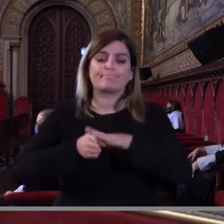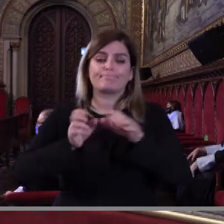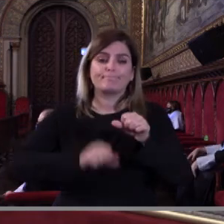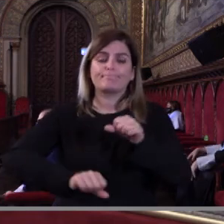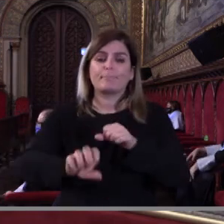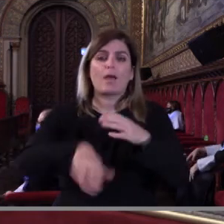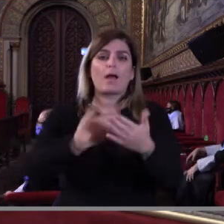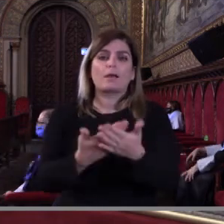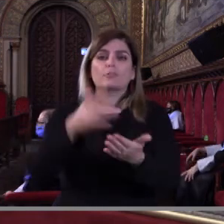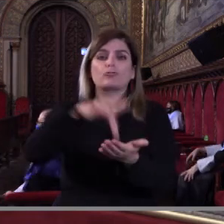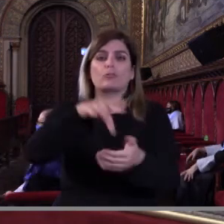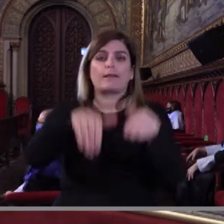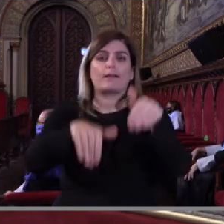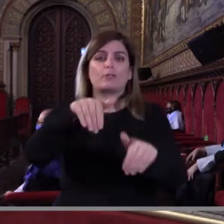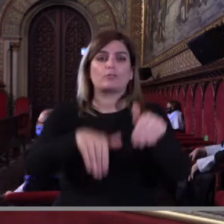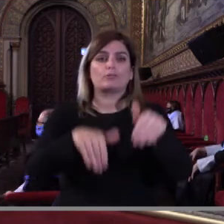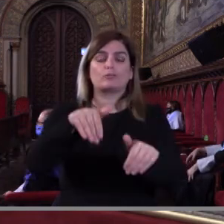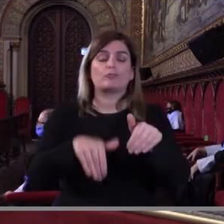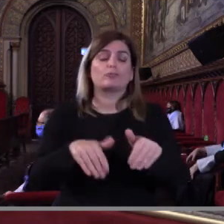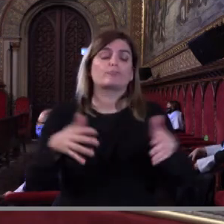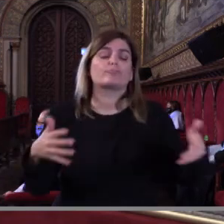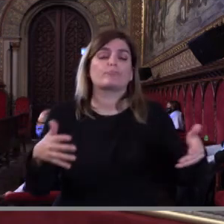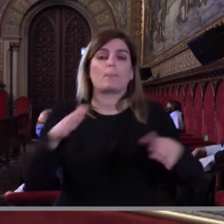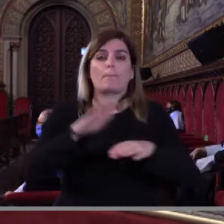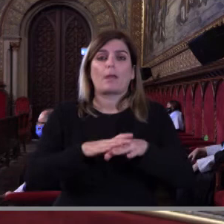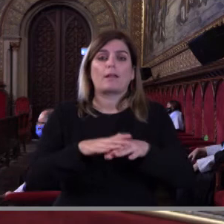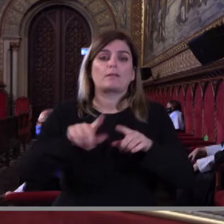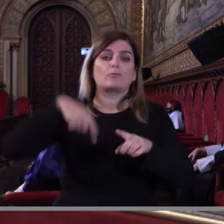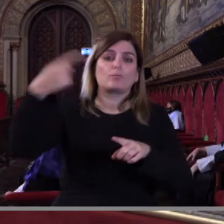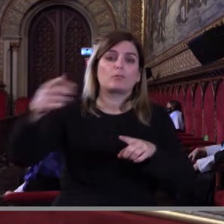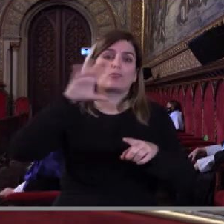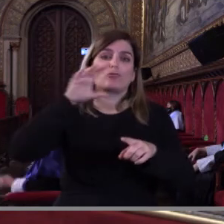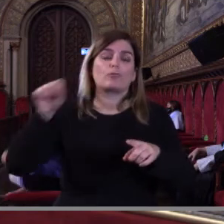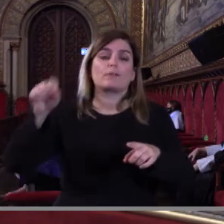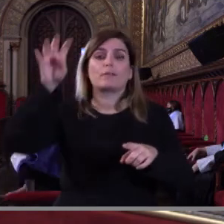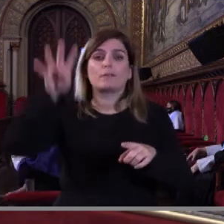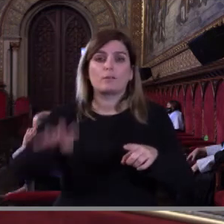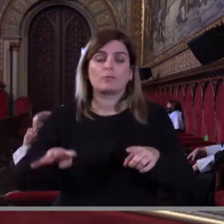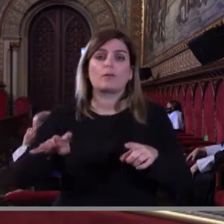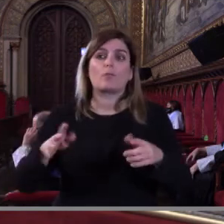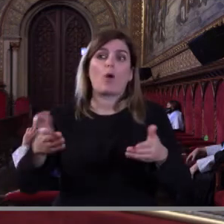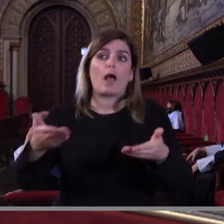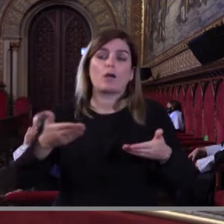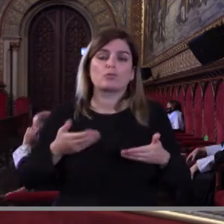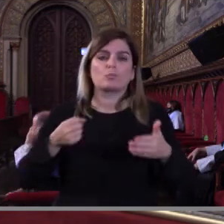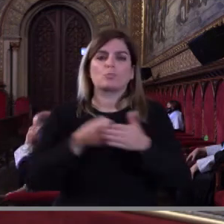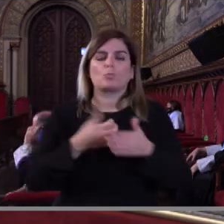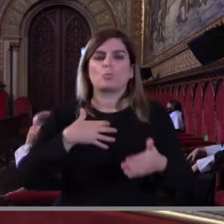a les eleccions per tal de que el govern de Catalunya ajudi tant com sigui possible i